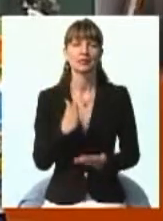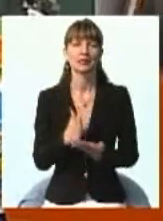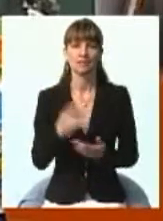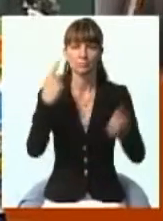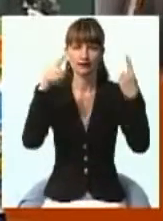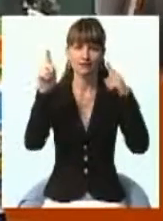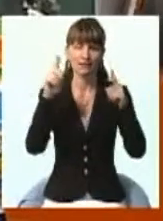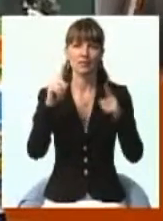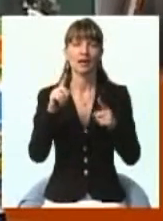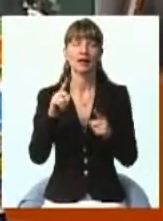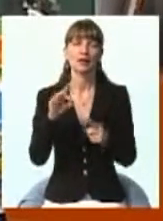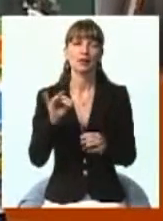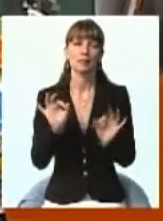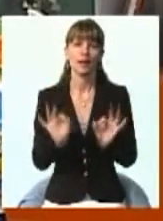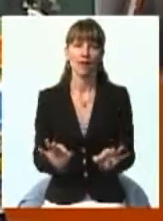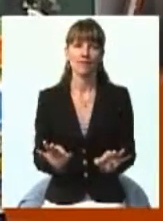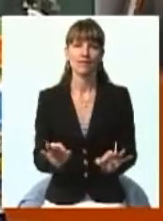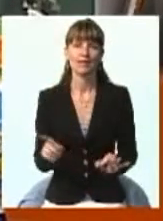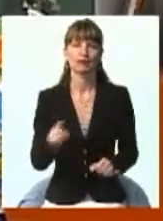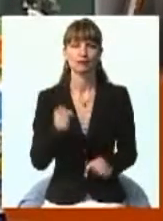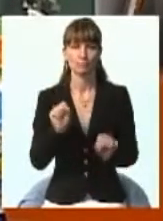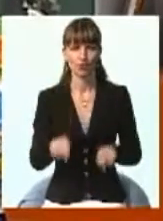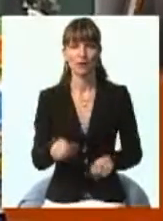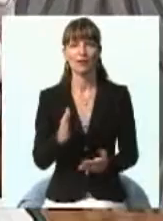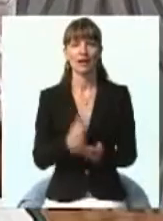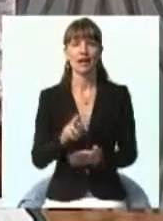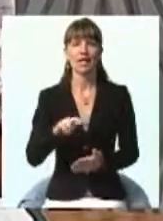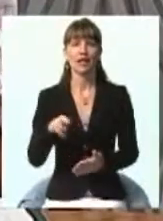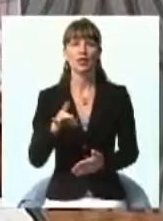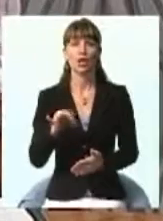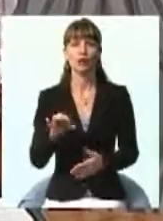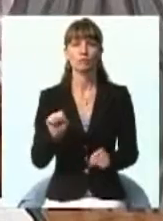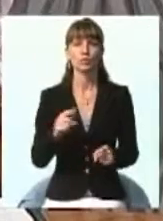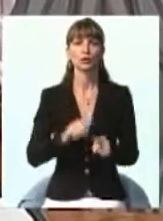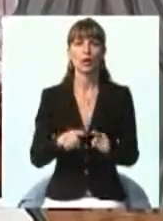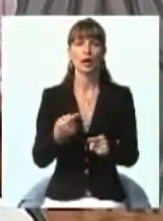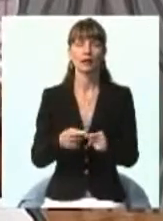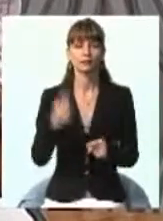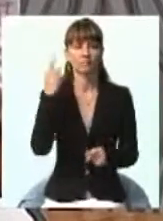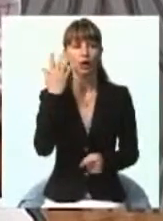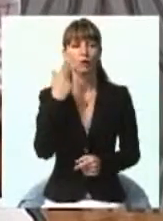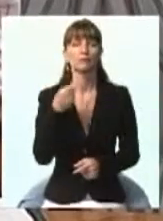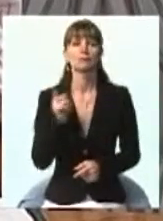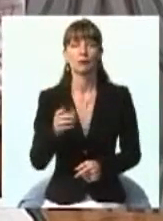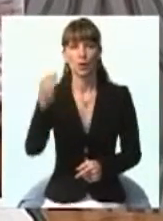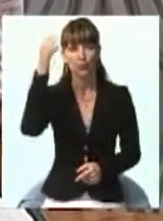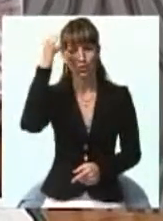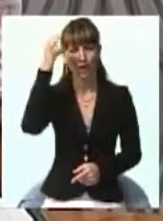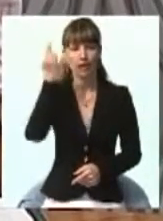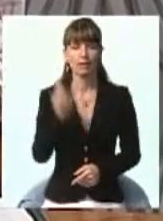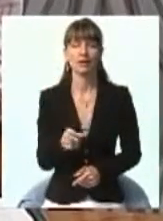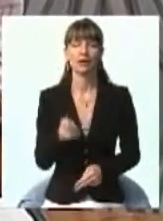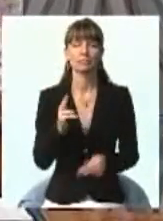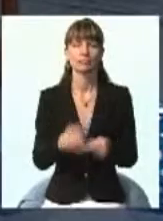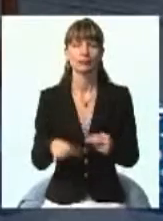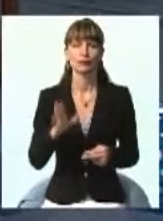міфів та багато правди, що там, можливо, є ядро. Ну, то, може, ми дуже-дуже скоро це і дізнаємося, коли насправді вчені перестануть